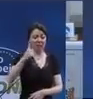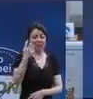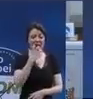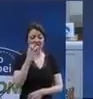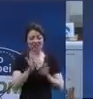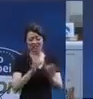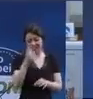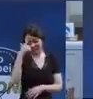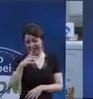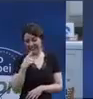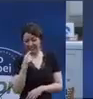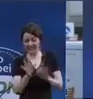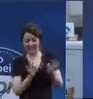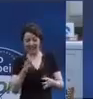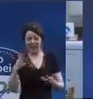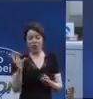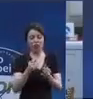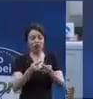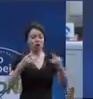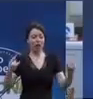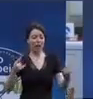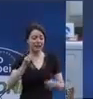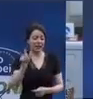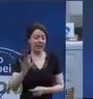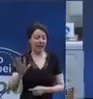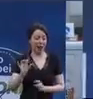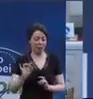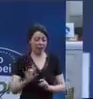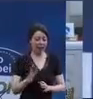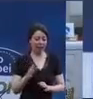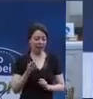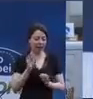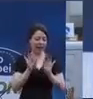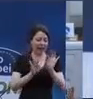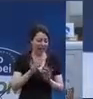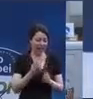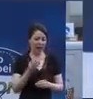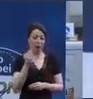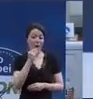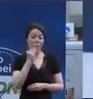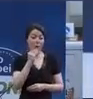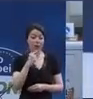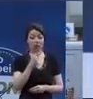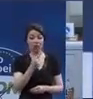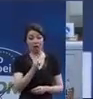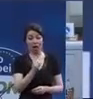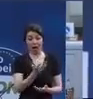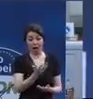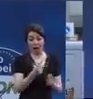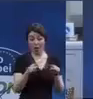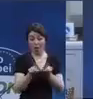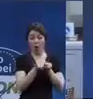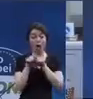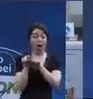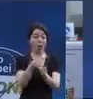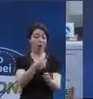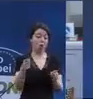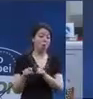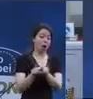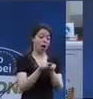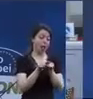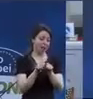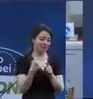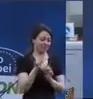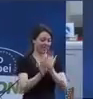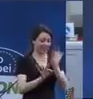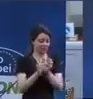politica sapete chi sono tutti i giornalisti italiani che la mattina la criticano il pomeriggio dicono che tanto sono tutti uguali